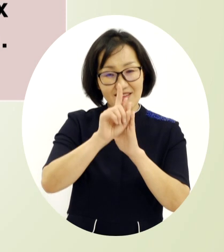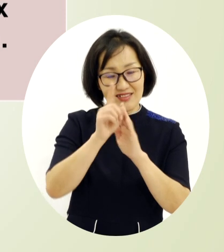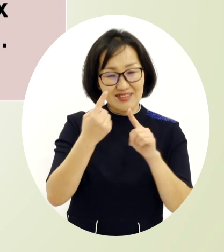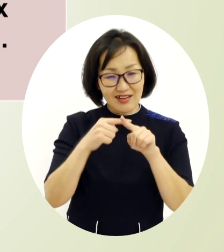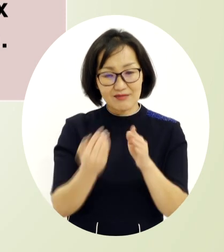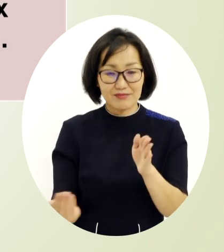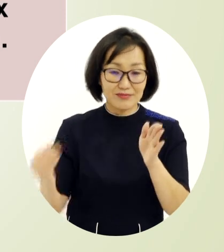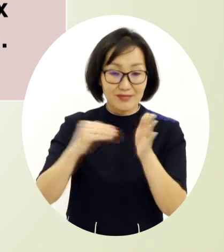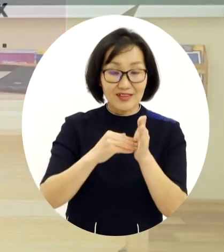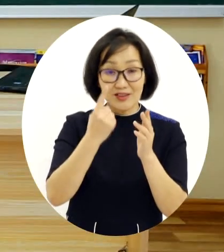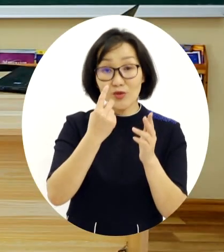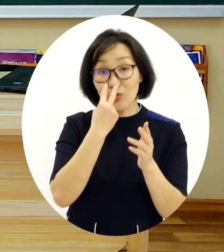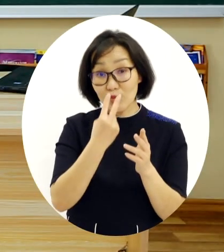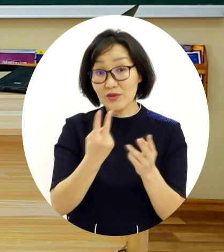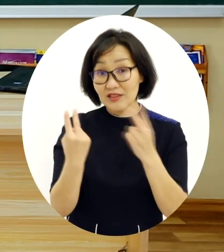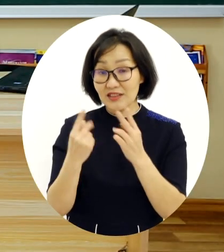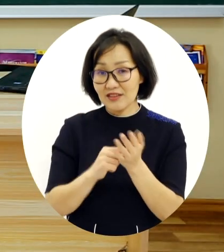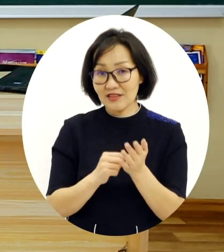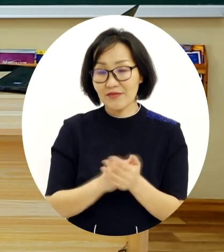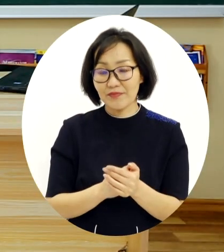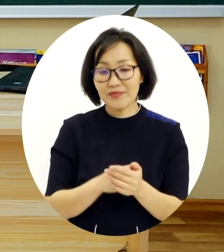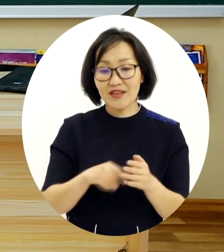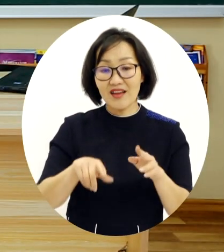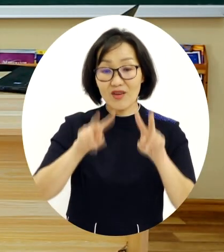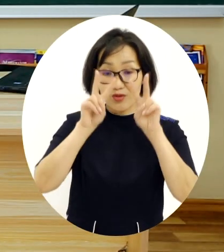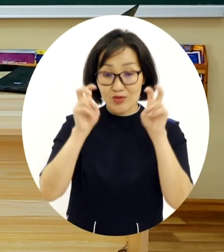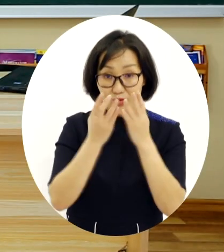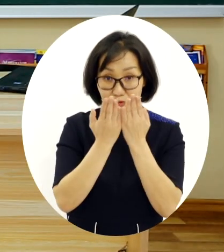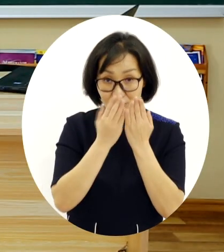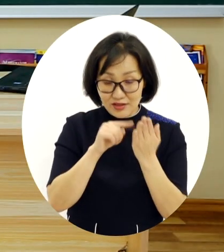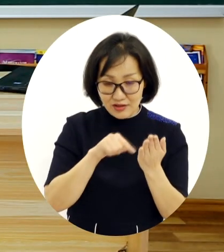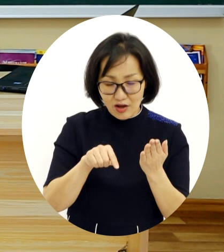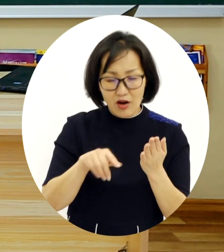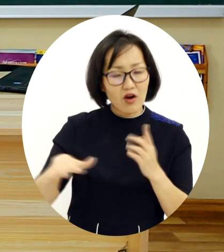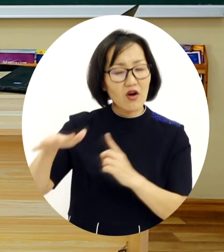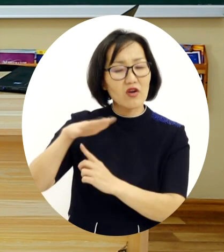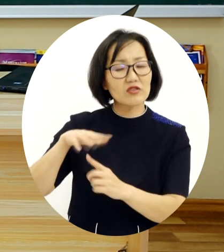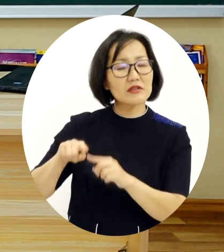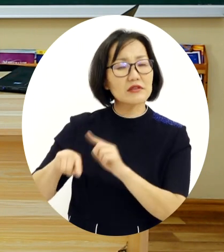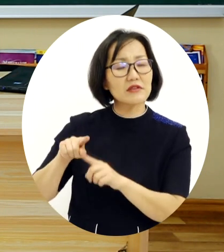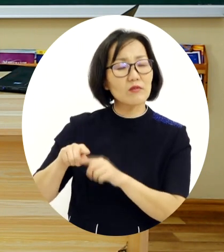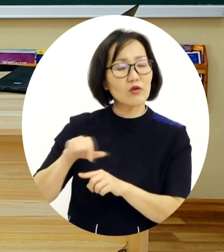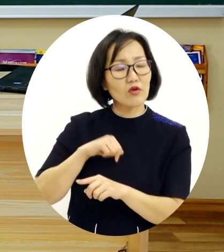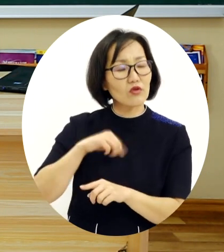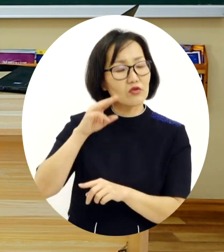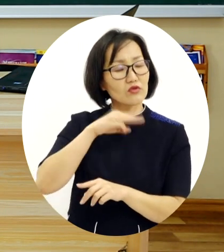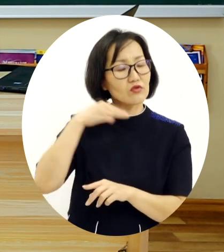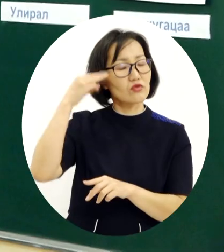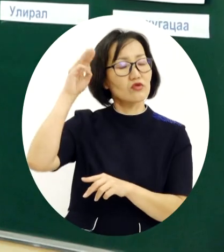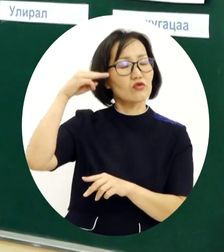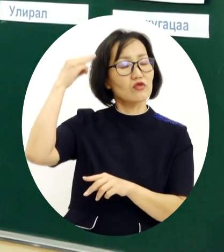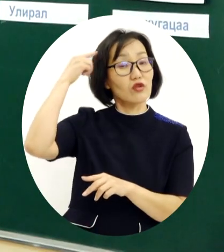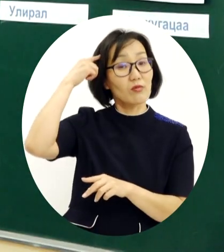эхнээс нь баттхан дахин нэг үзье. Эхийг уншаад орчныг төсөөлөн бодох юм байгаа. Тэгвэл орчин